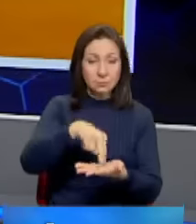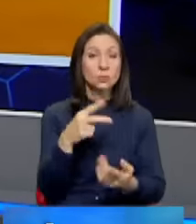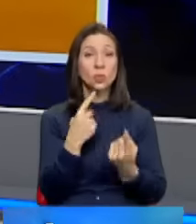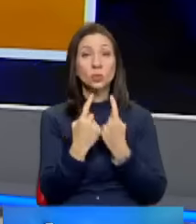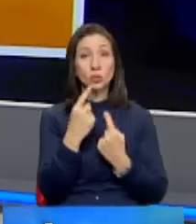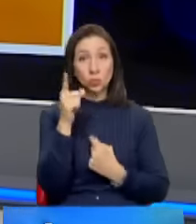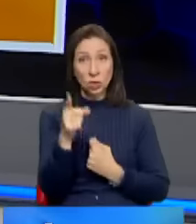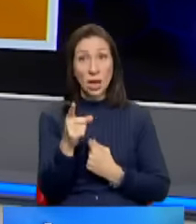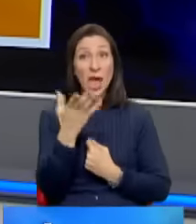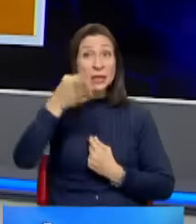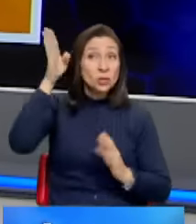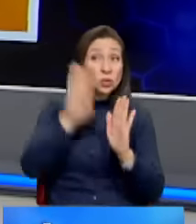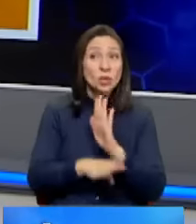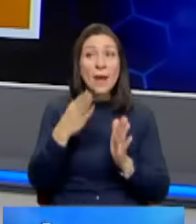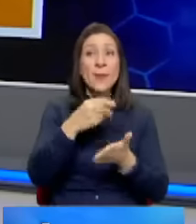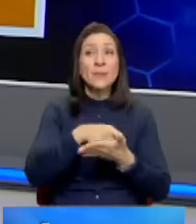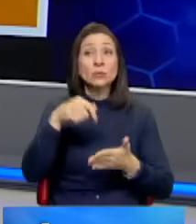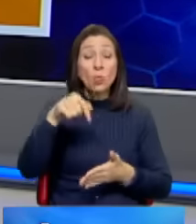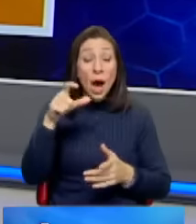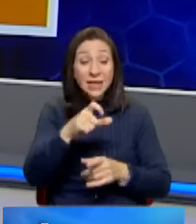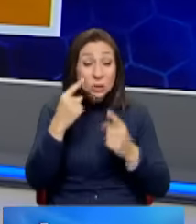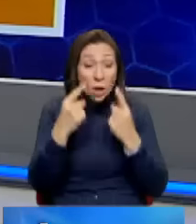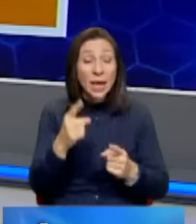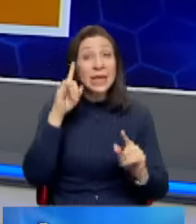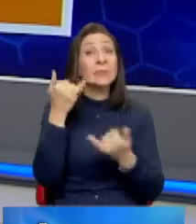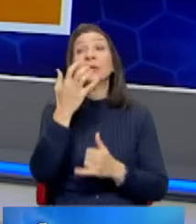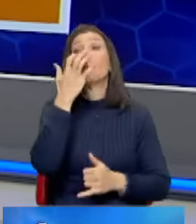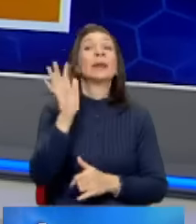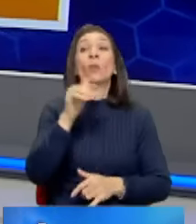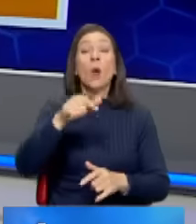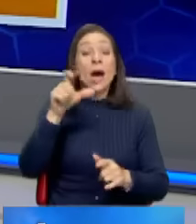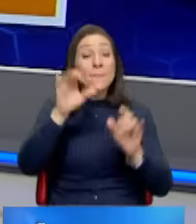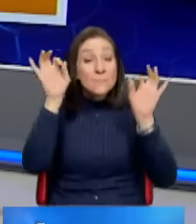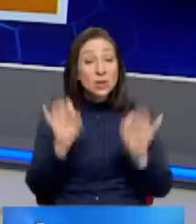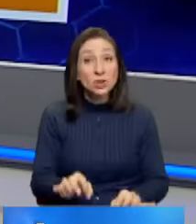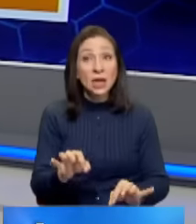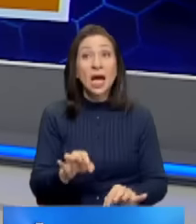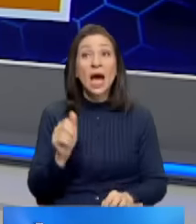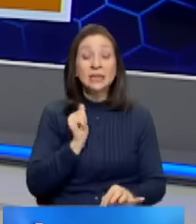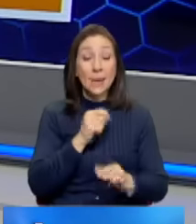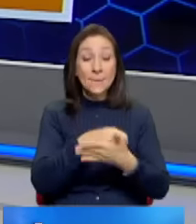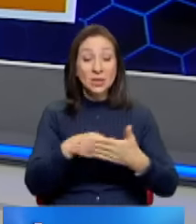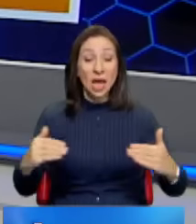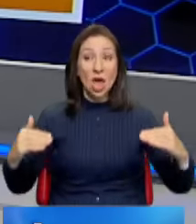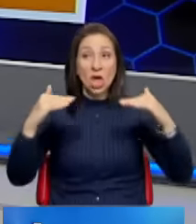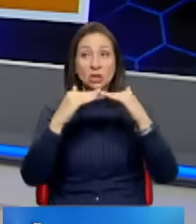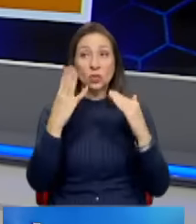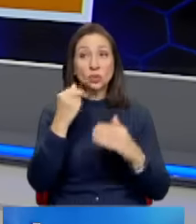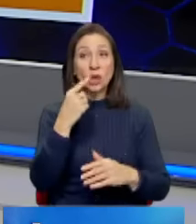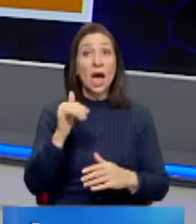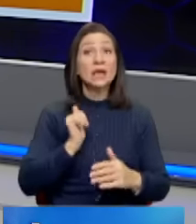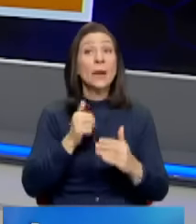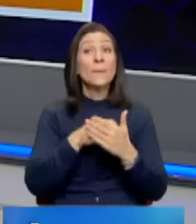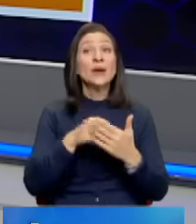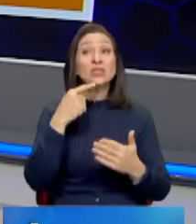konuştu. En düşük emekli aylığı bu aydan itibaren, yılbaşı da beklenmeden bu aydan itibaren asgari ücrete eşitlensin dedi. Ve